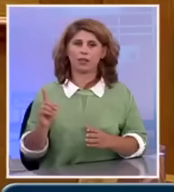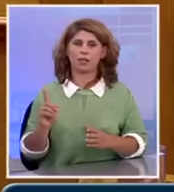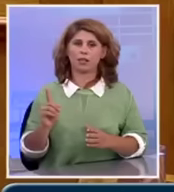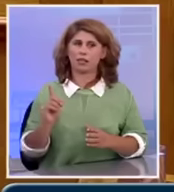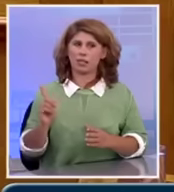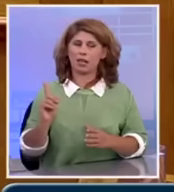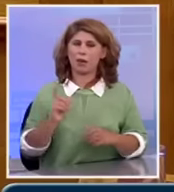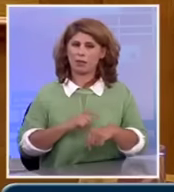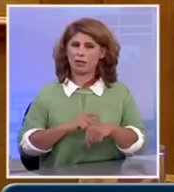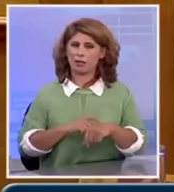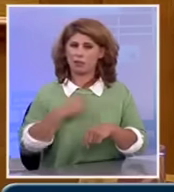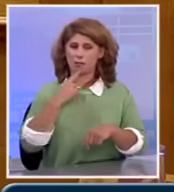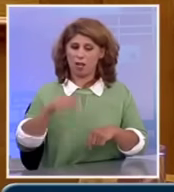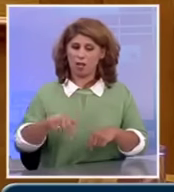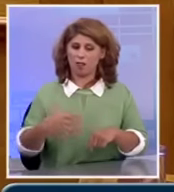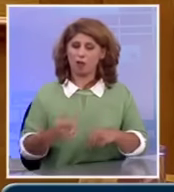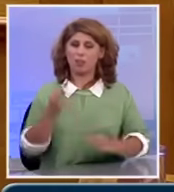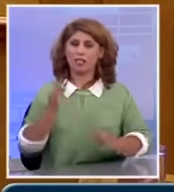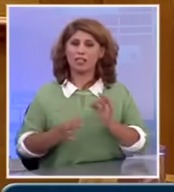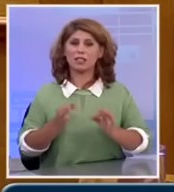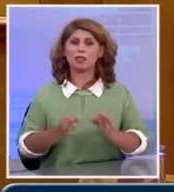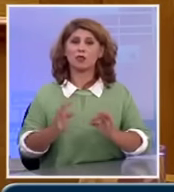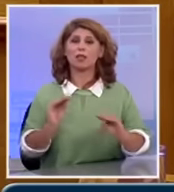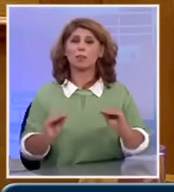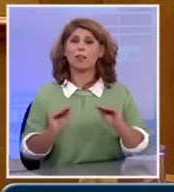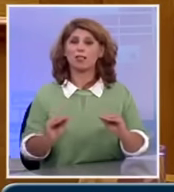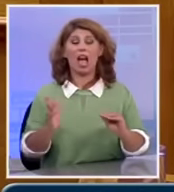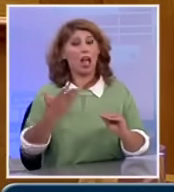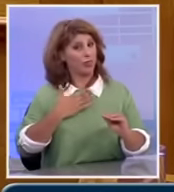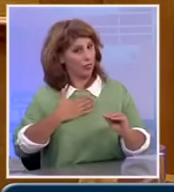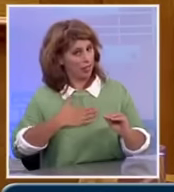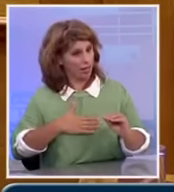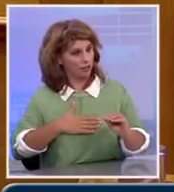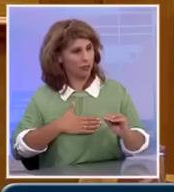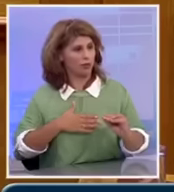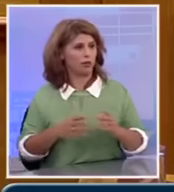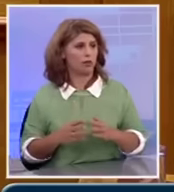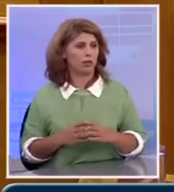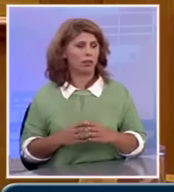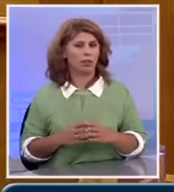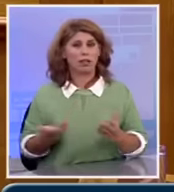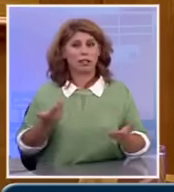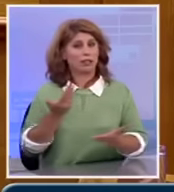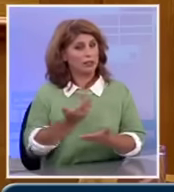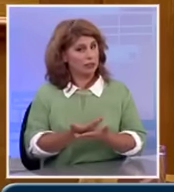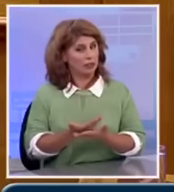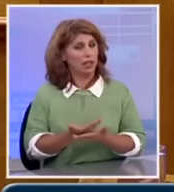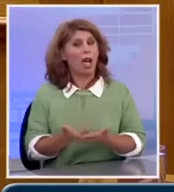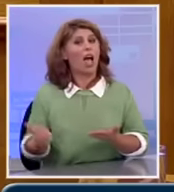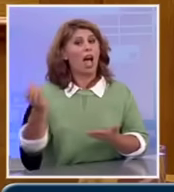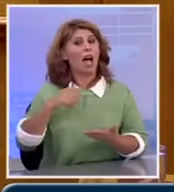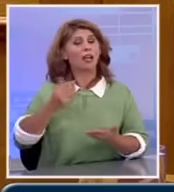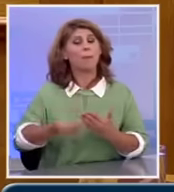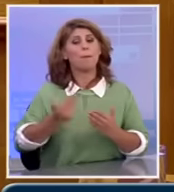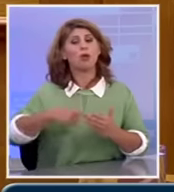του μου είπε εδώ έχουμε να συζητήσουμε για την παιδεία εάν θέλετε ζητήσατε άλλη προ